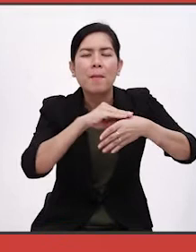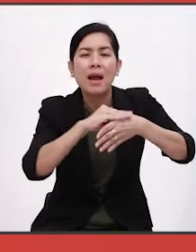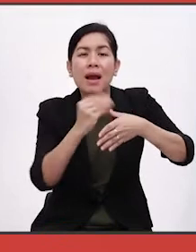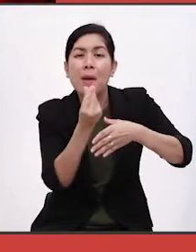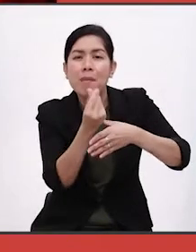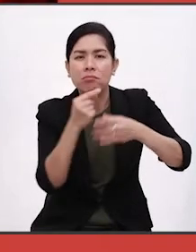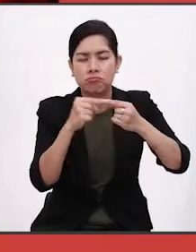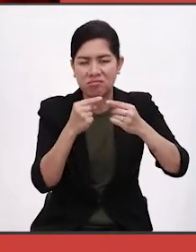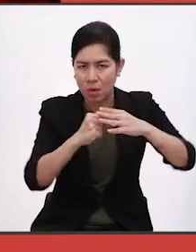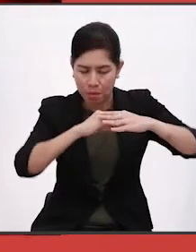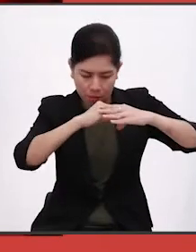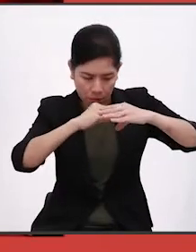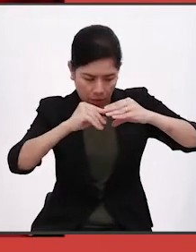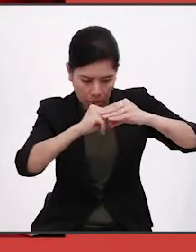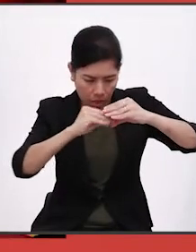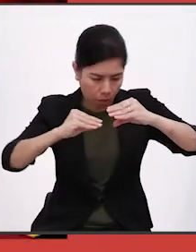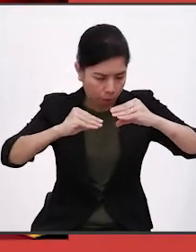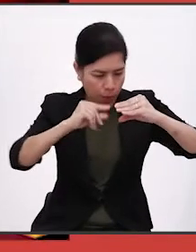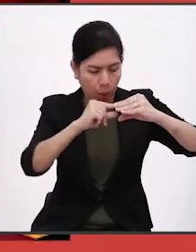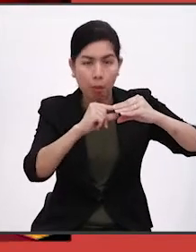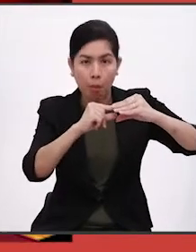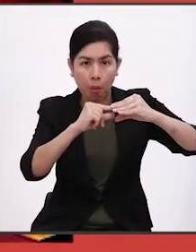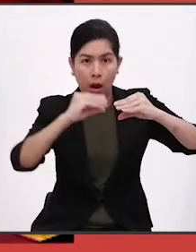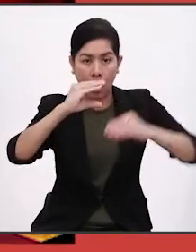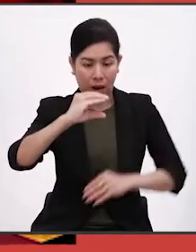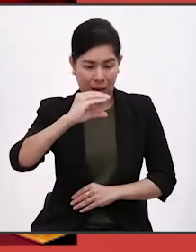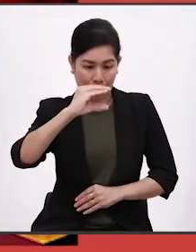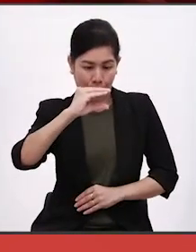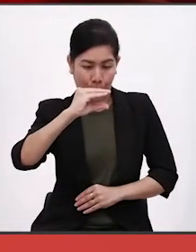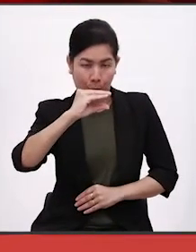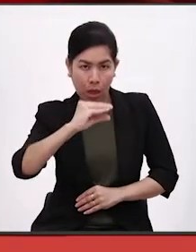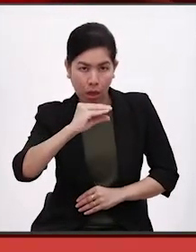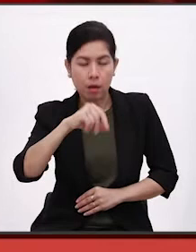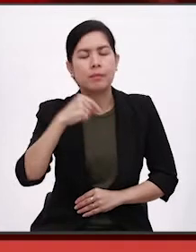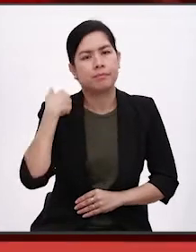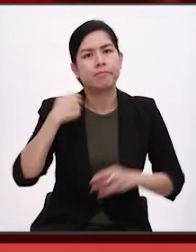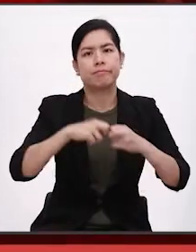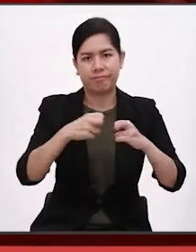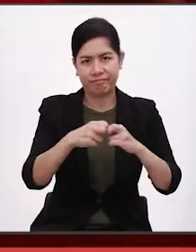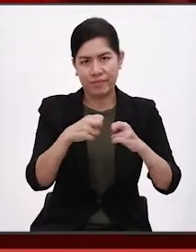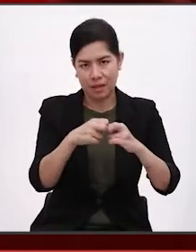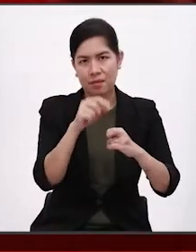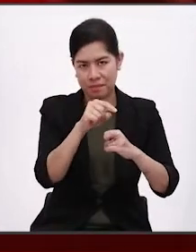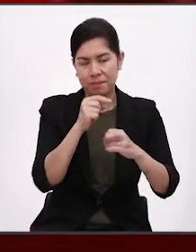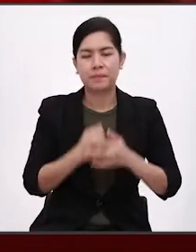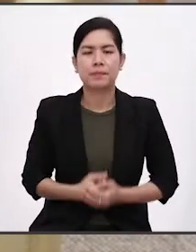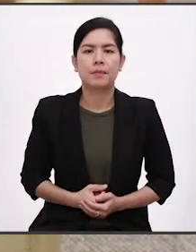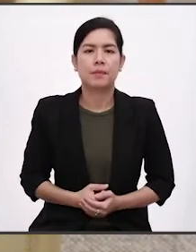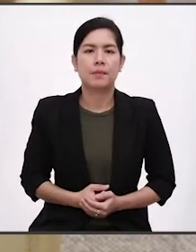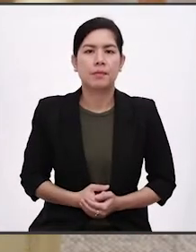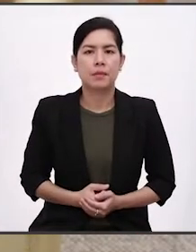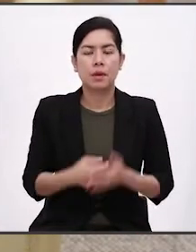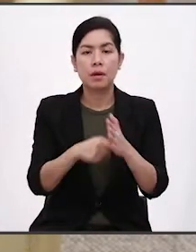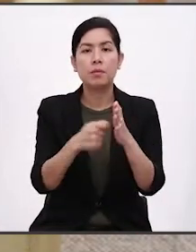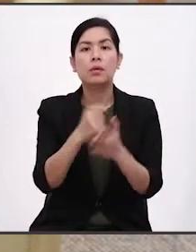ในนะครับมันต้องตีบแคบเกินครึ่งหนึ่งของเส้นผ่าศูนย์กลางนั้นเนี่ยคนเราถึงเริ่มมีอาการนะครับเพราะว่